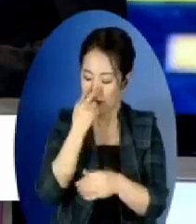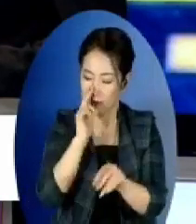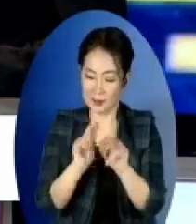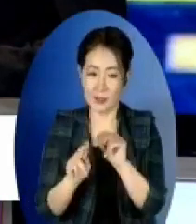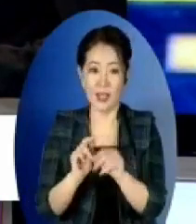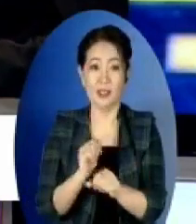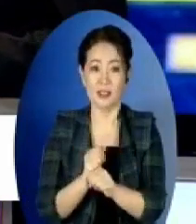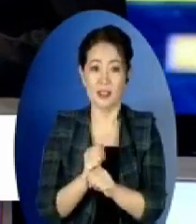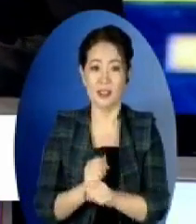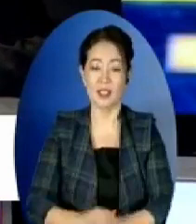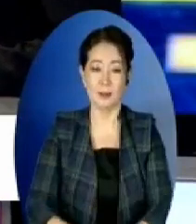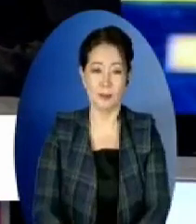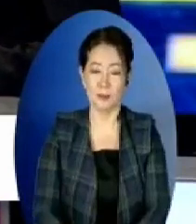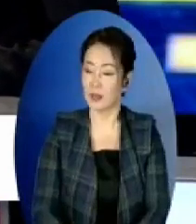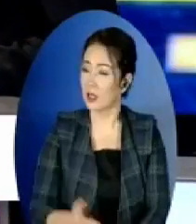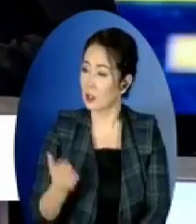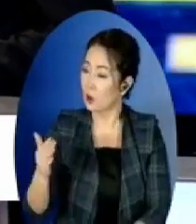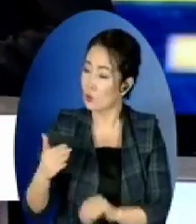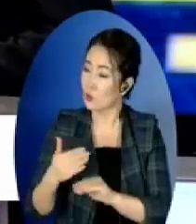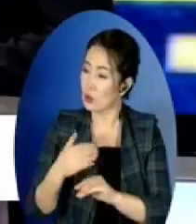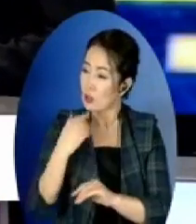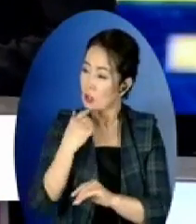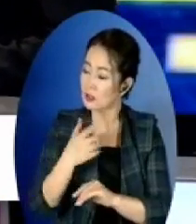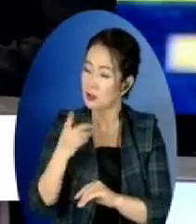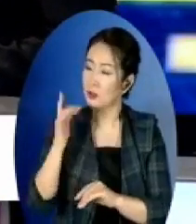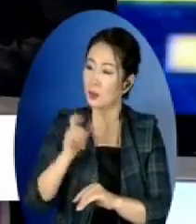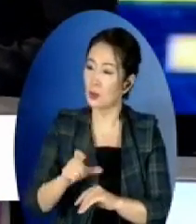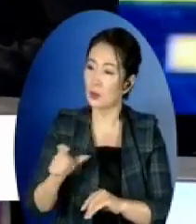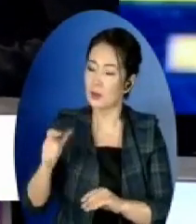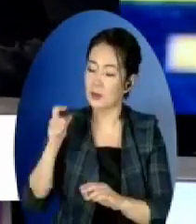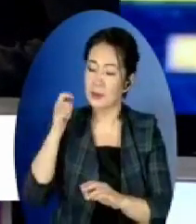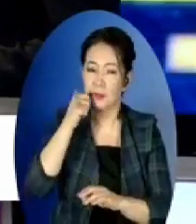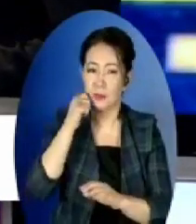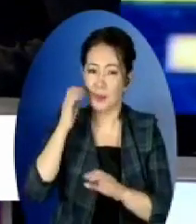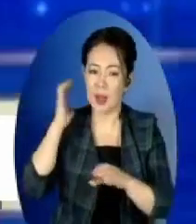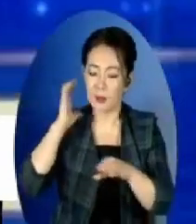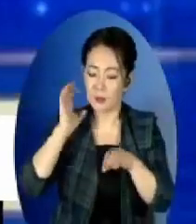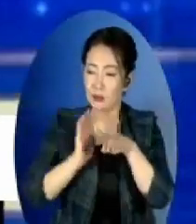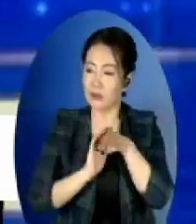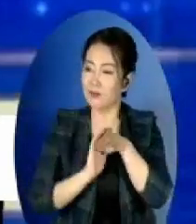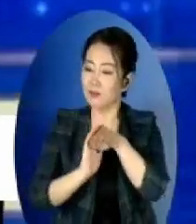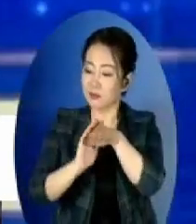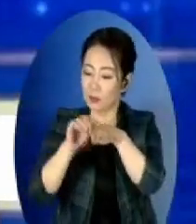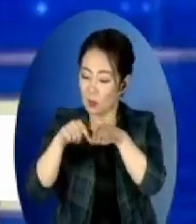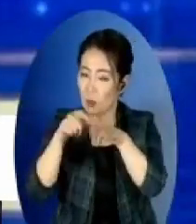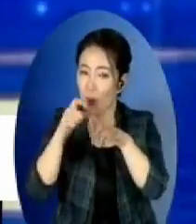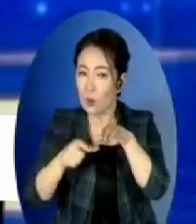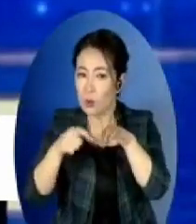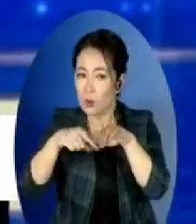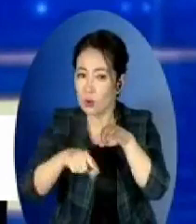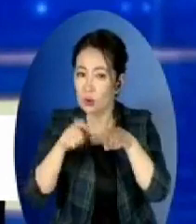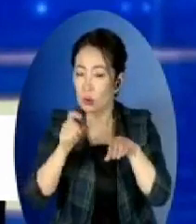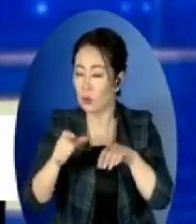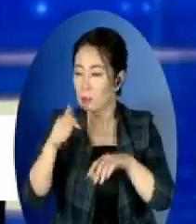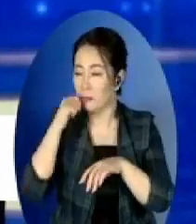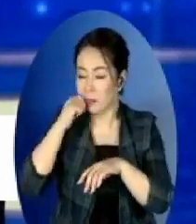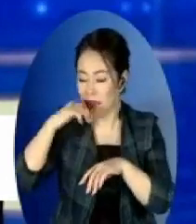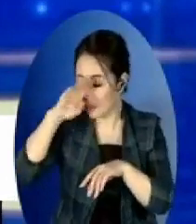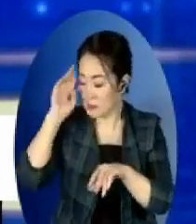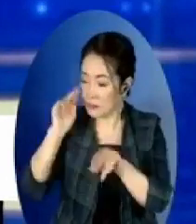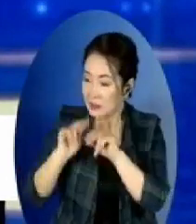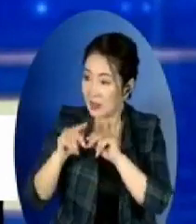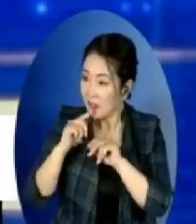байгаа. Та түрүүн бас одоо зорчигчдийн биеийн байдлыг үзэж хянаж байгаа гэж байна шүү дээ. Тэгэхээр мэдээж бол халууны нүдж байгаа